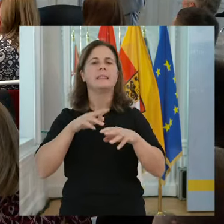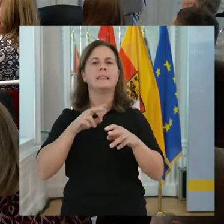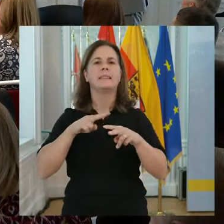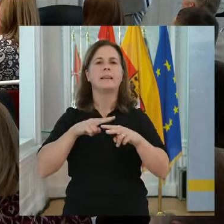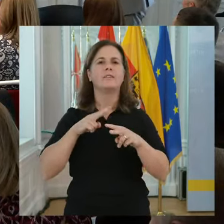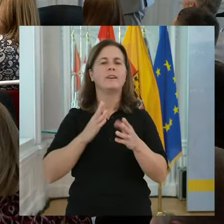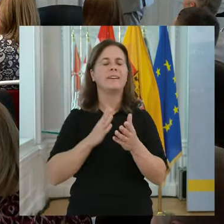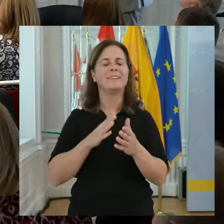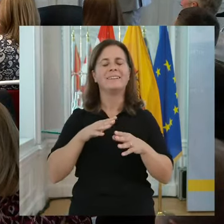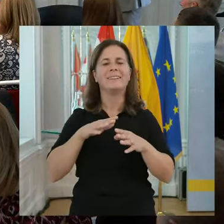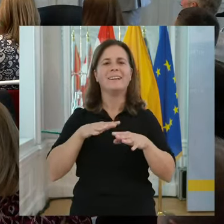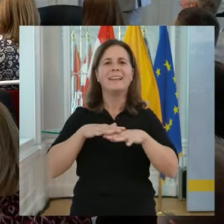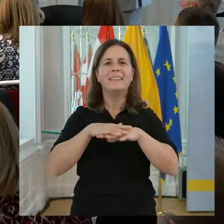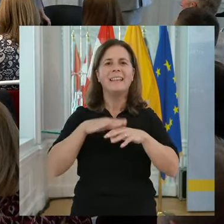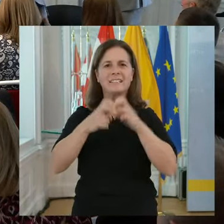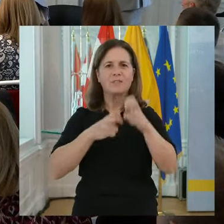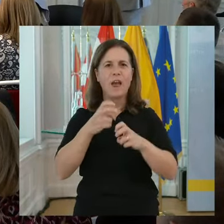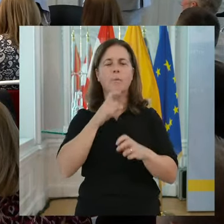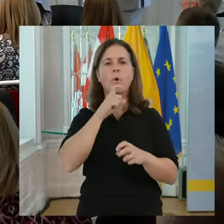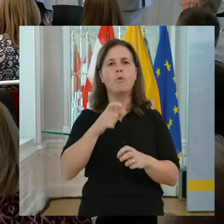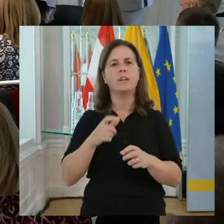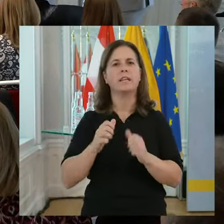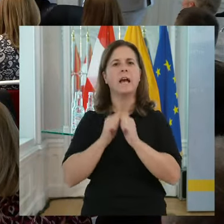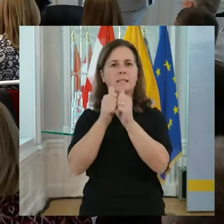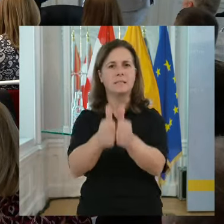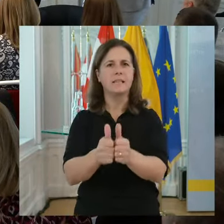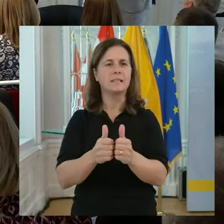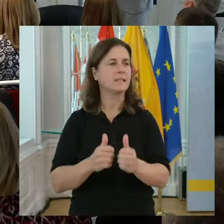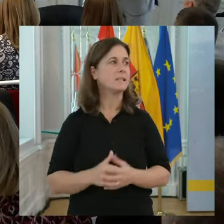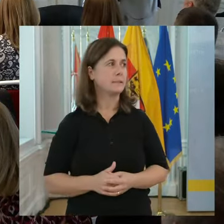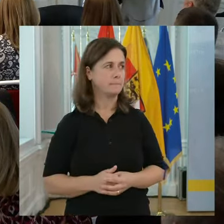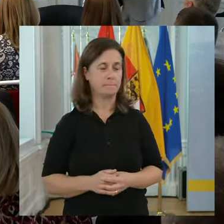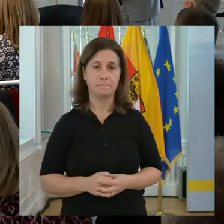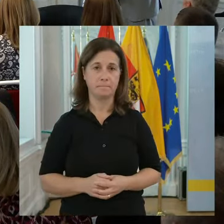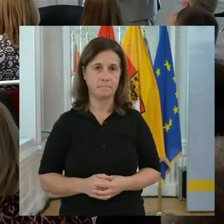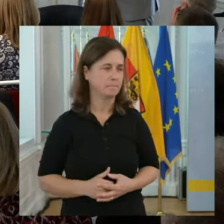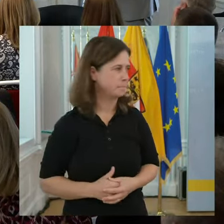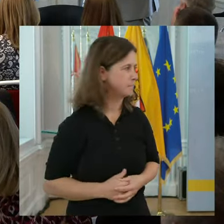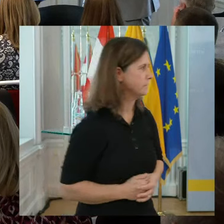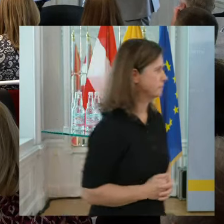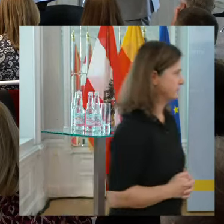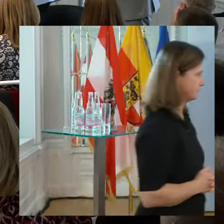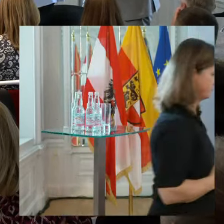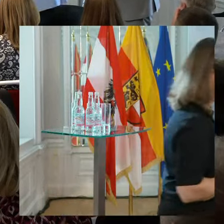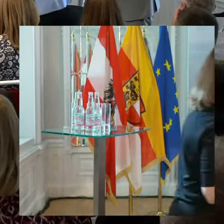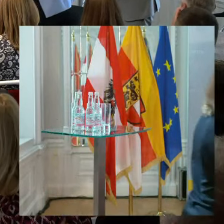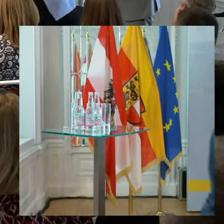Schwerhörige, Gehörlose und Cochlea-Implantat tragende Menschen bei Autark.